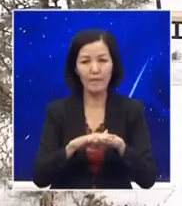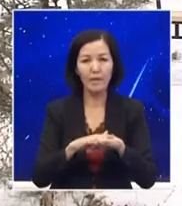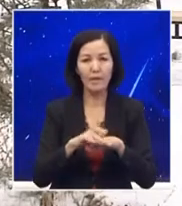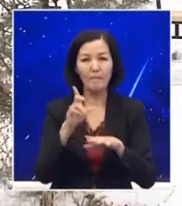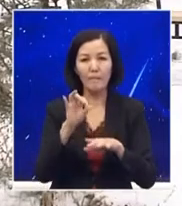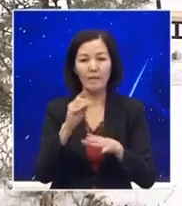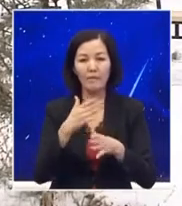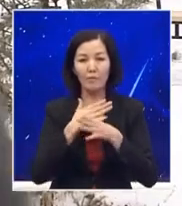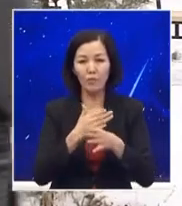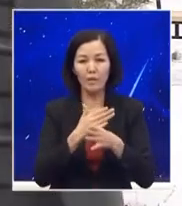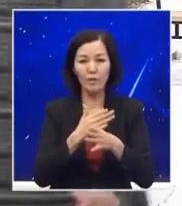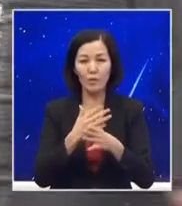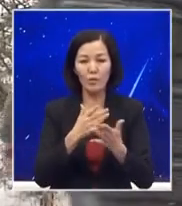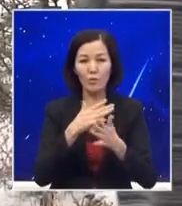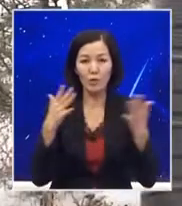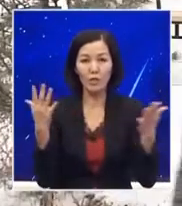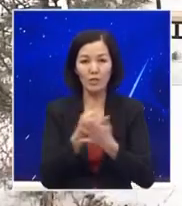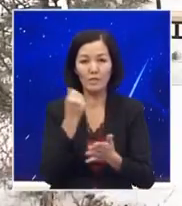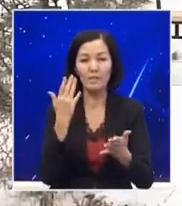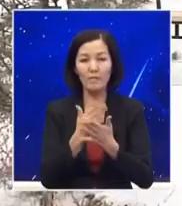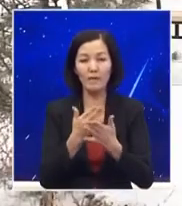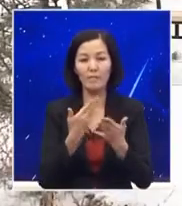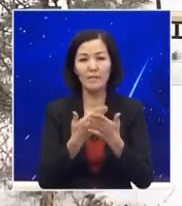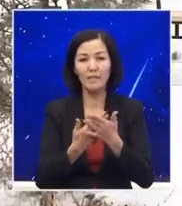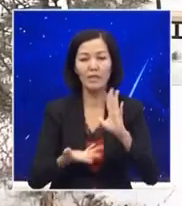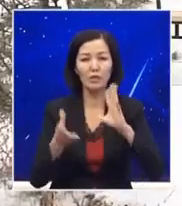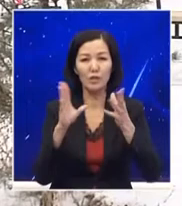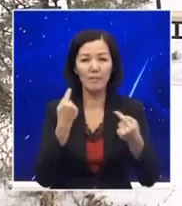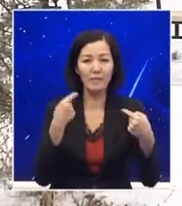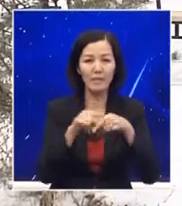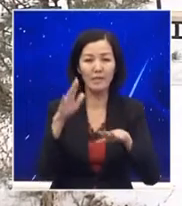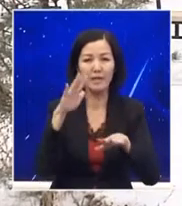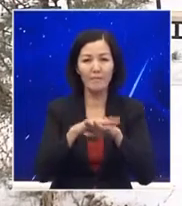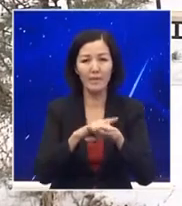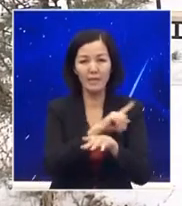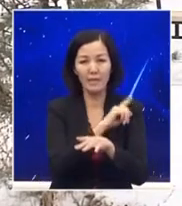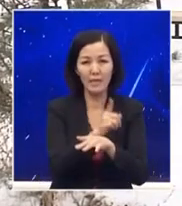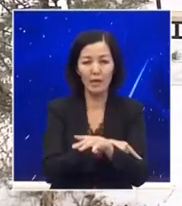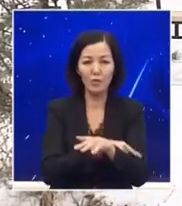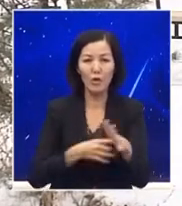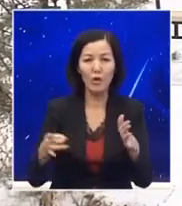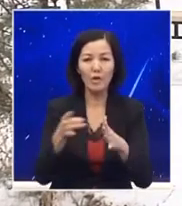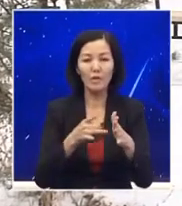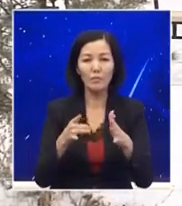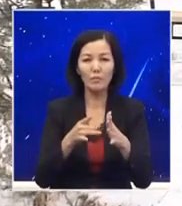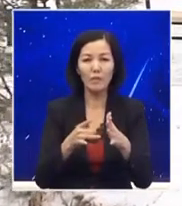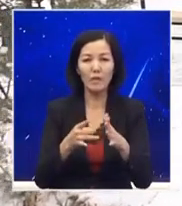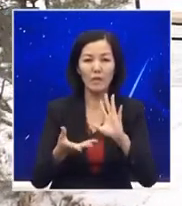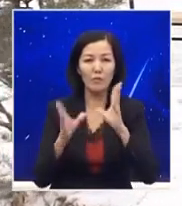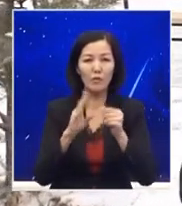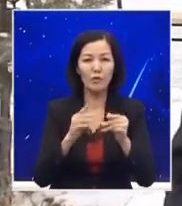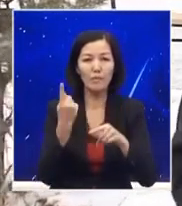арқасында керемет нәтижеге жетіп отырмыз. Егер айта кететін болсақ, жалпы материалдық техникалық базаның өзін нығайту қазір республика көлемінде бірінші орындарда